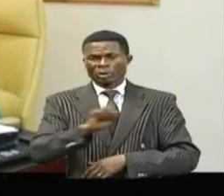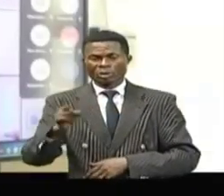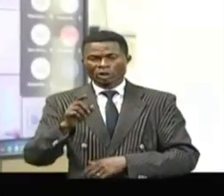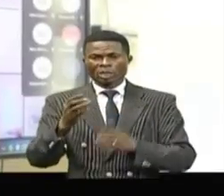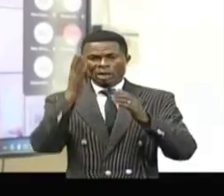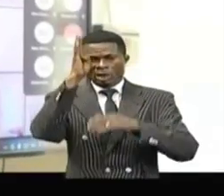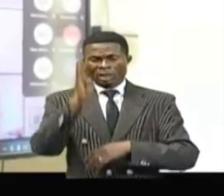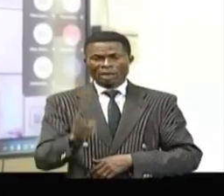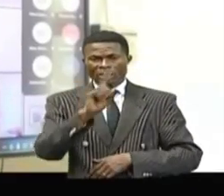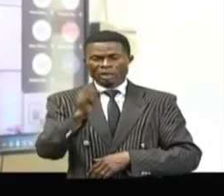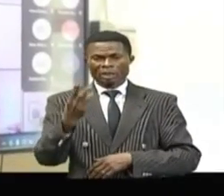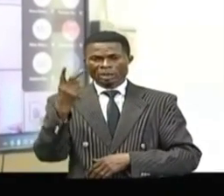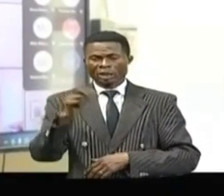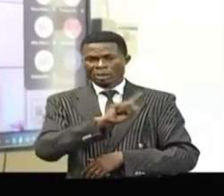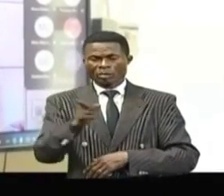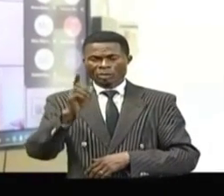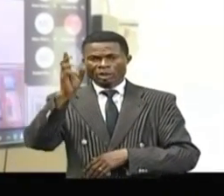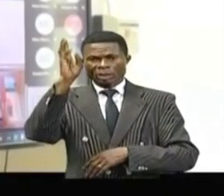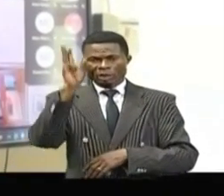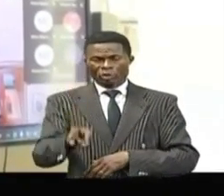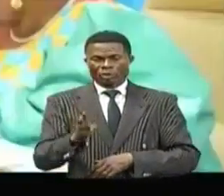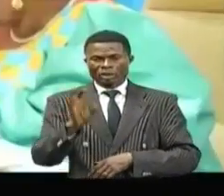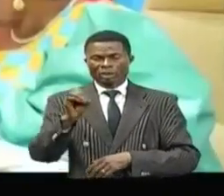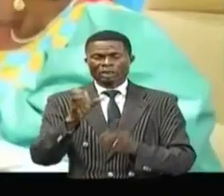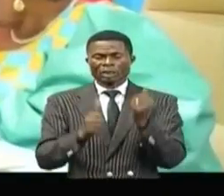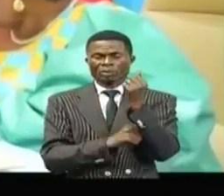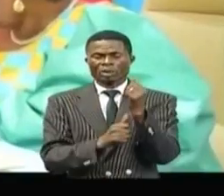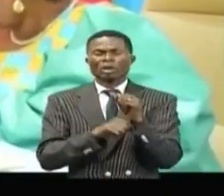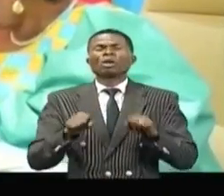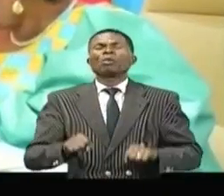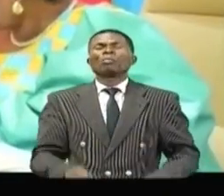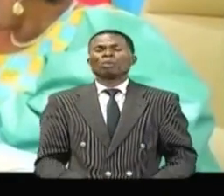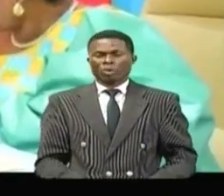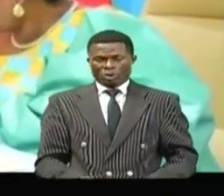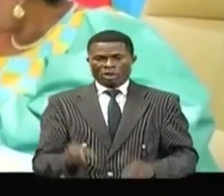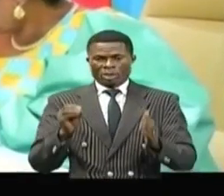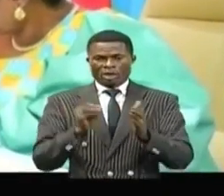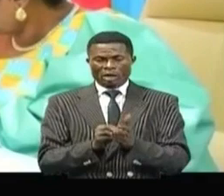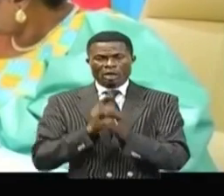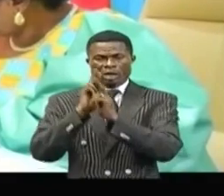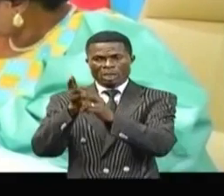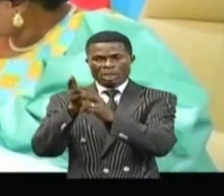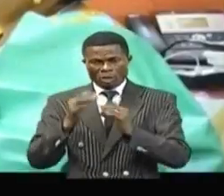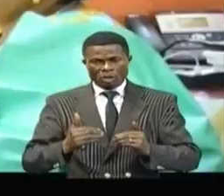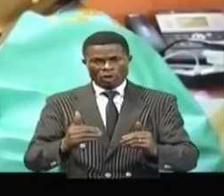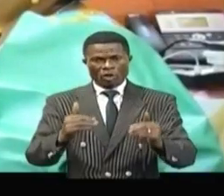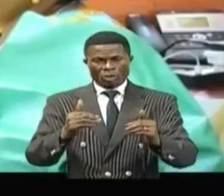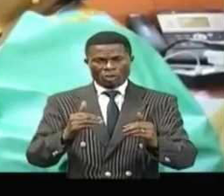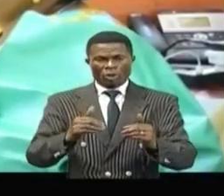cas guéris et 1357 décès. Toutefois, il a fait état de la poursuite de la